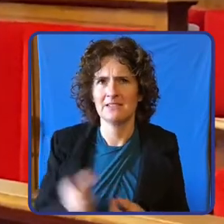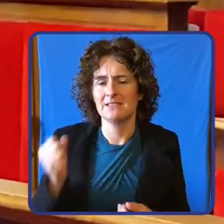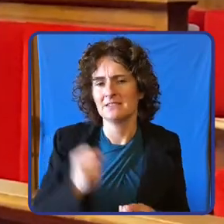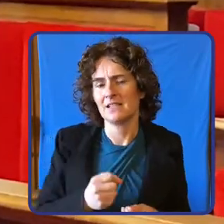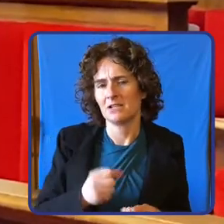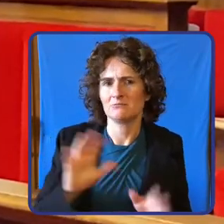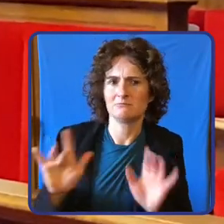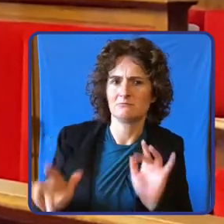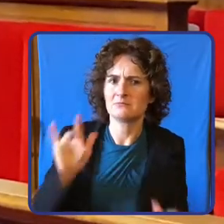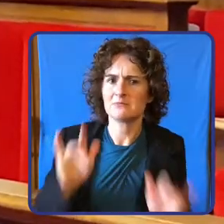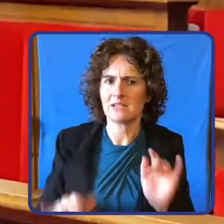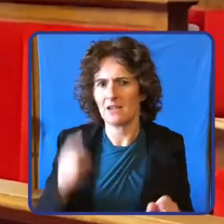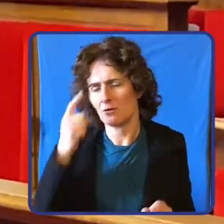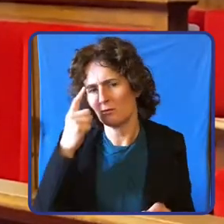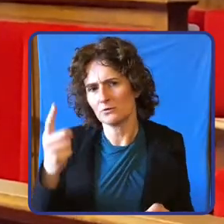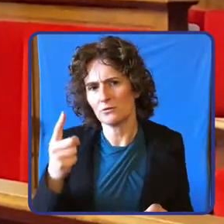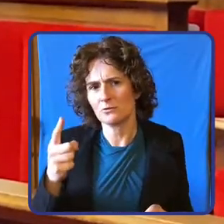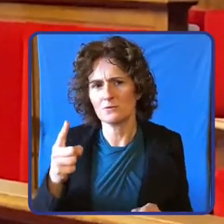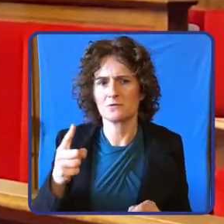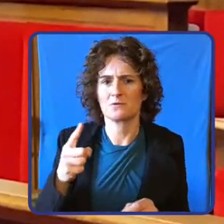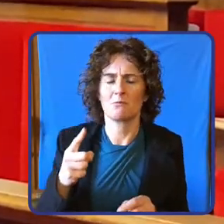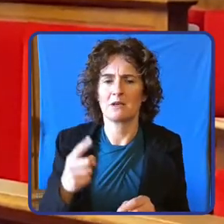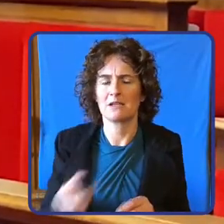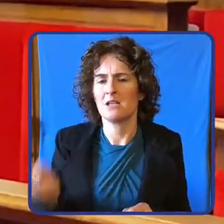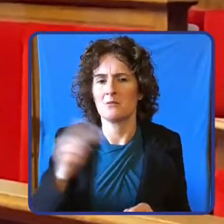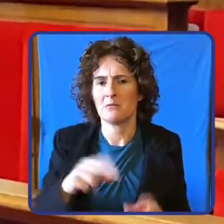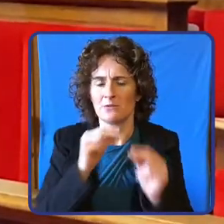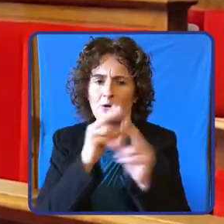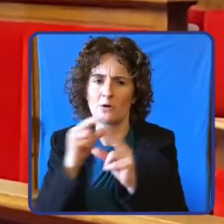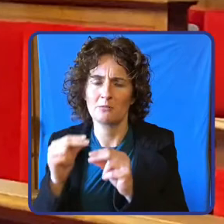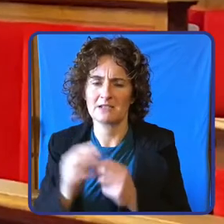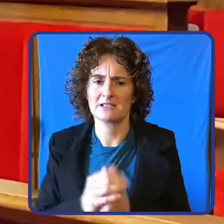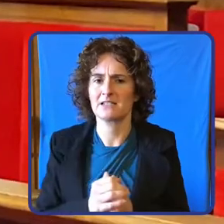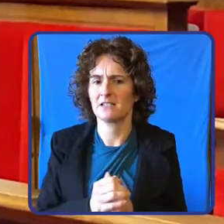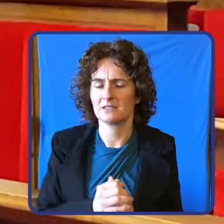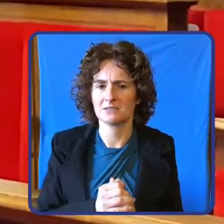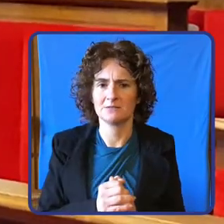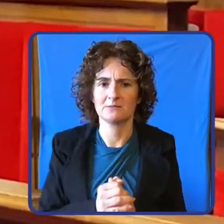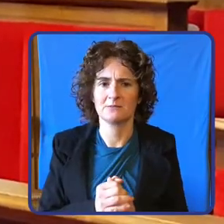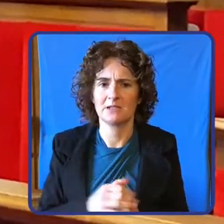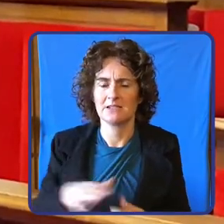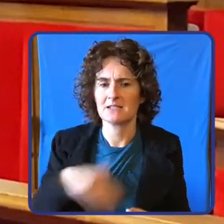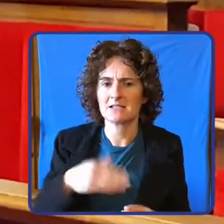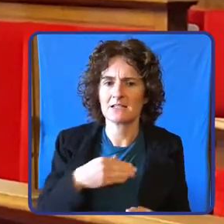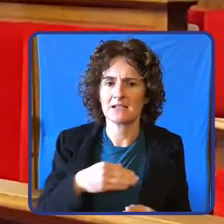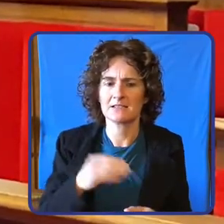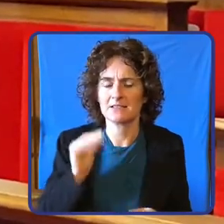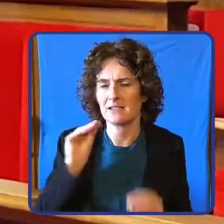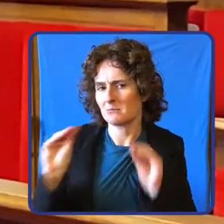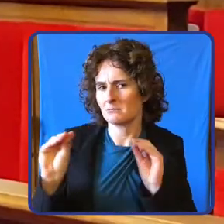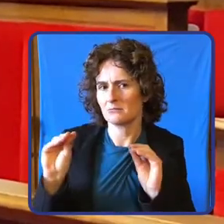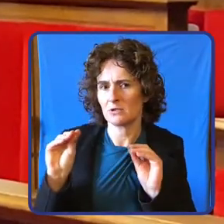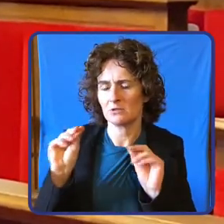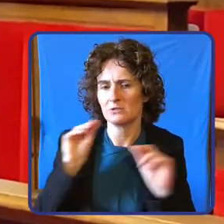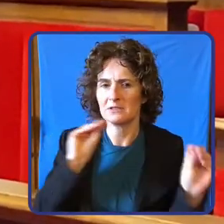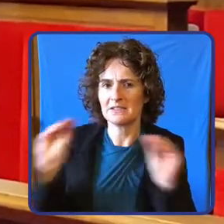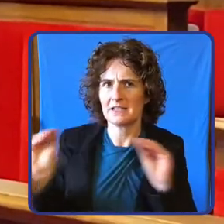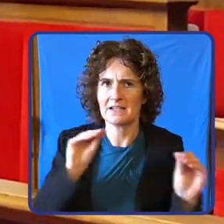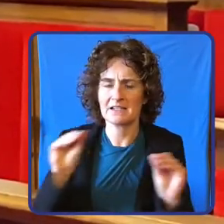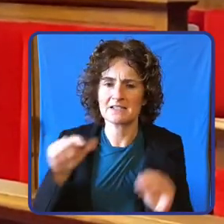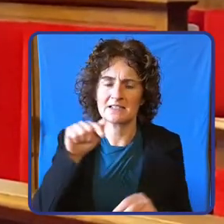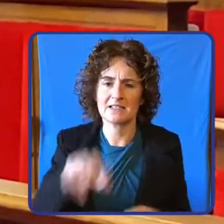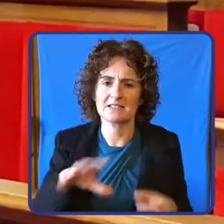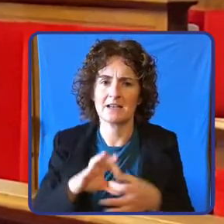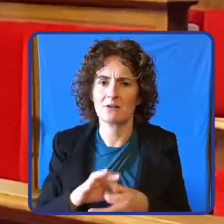milyen megjegyzéseket tesz, mikor így különböző dolgokat idehoz a közgyűlésre, és szeretném itt jelezni a többieknek, hogy ezzel kapcsolatban,